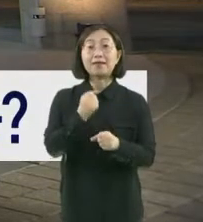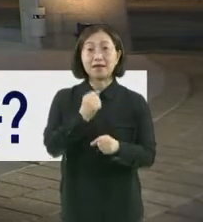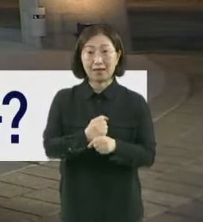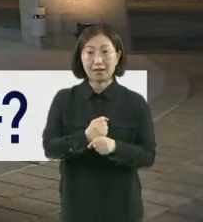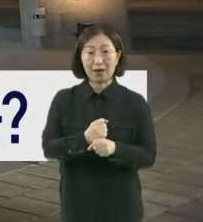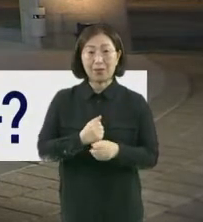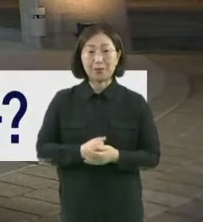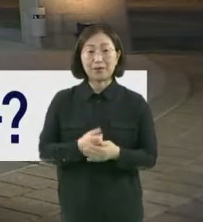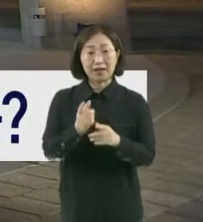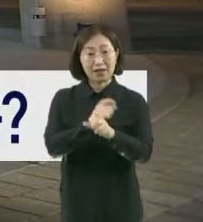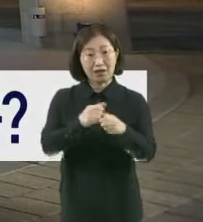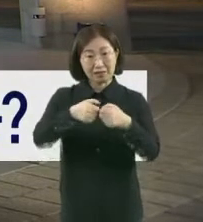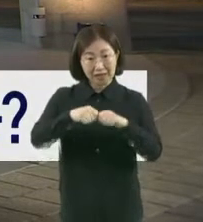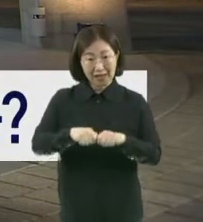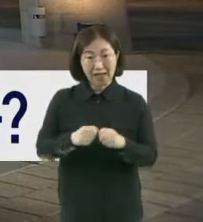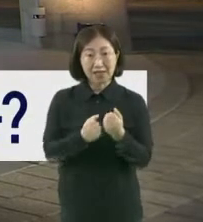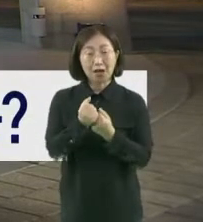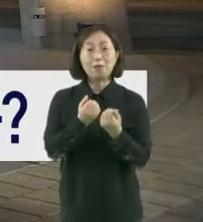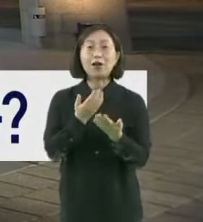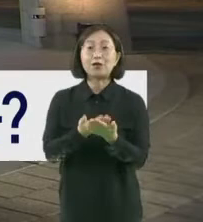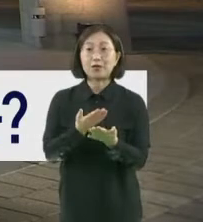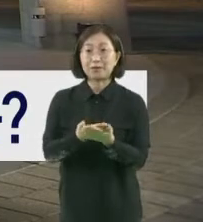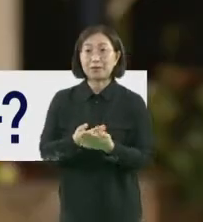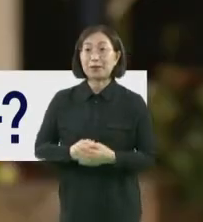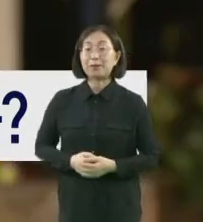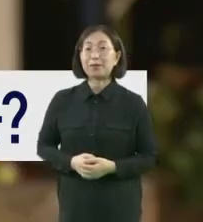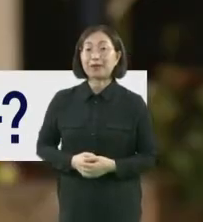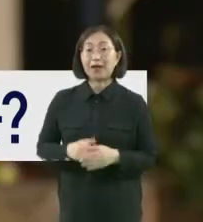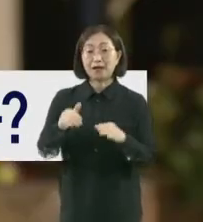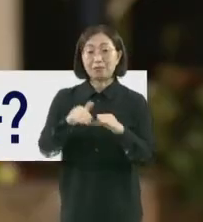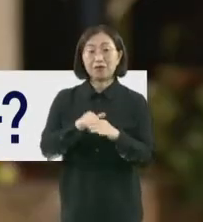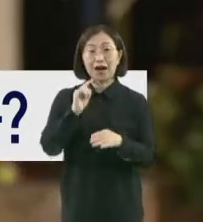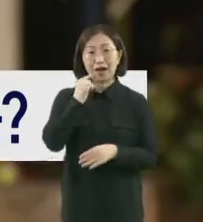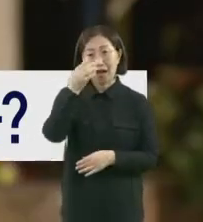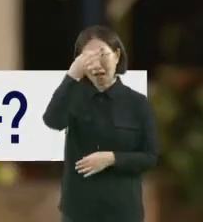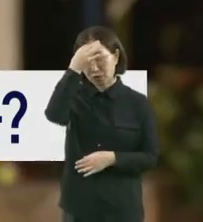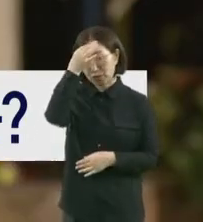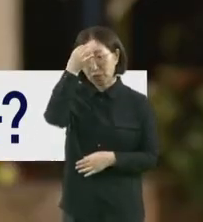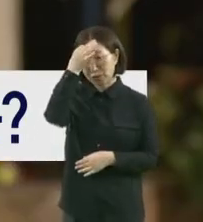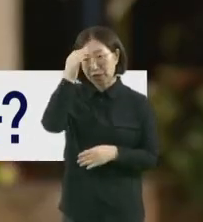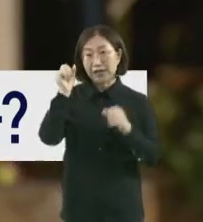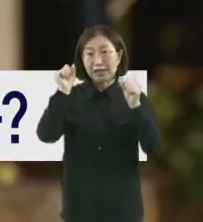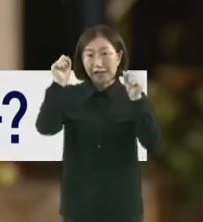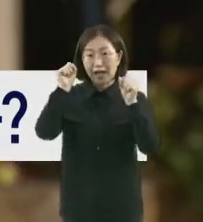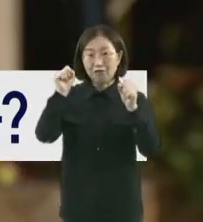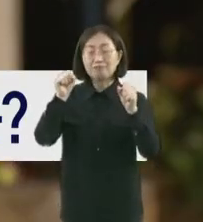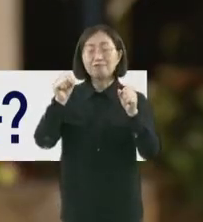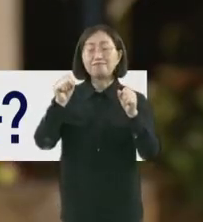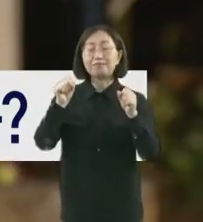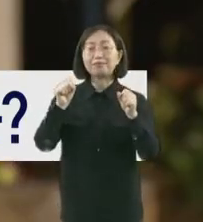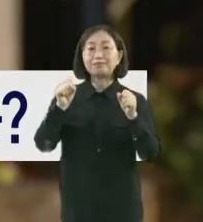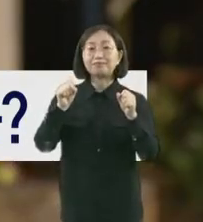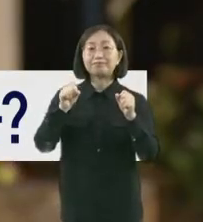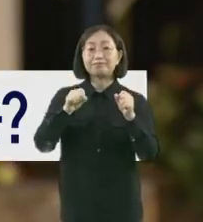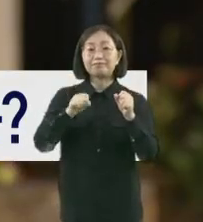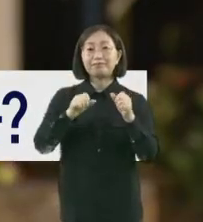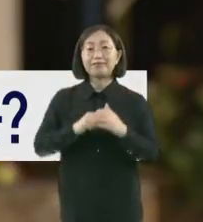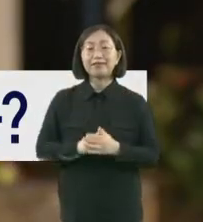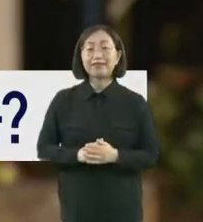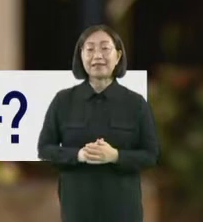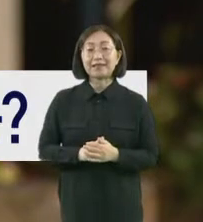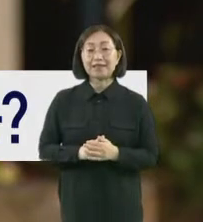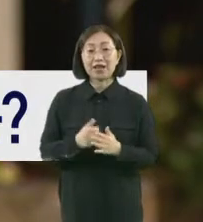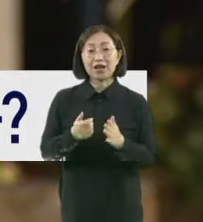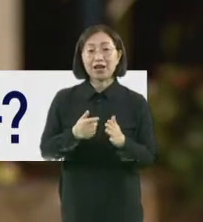보다 좀 자세히 설명해 주실 수가 있나요? 우리 문화예술 특히 뭐 체육까지 포함해서 이 수준은 그